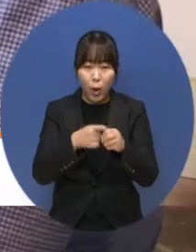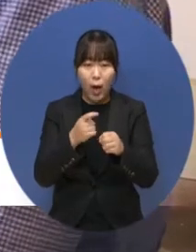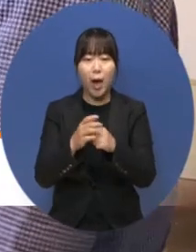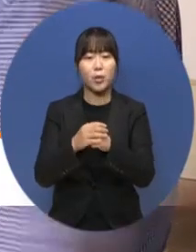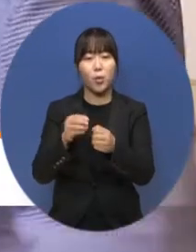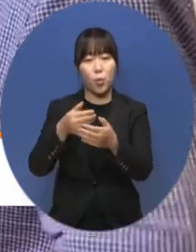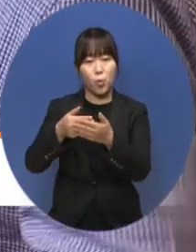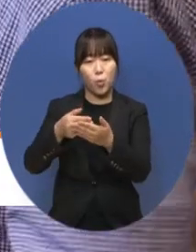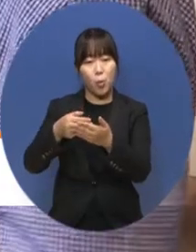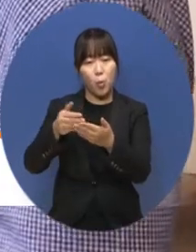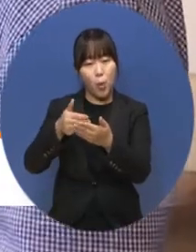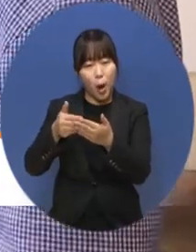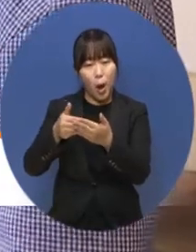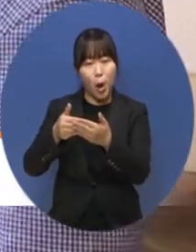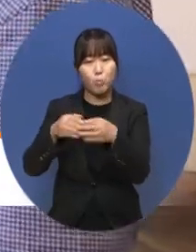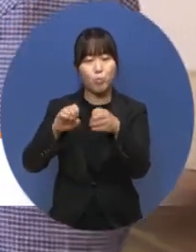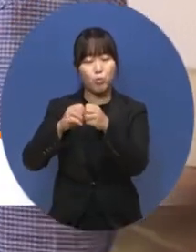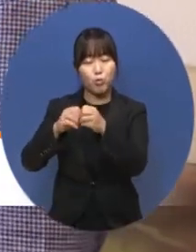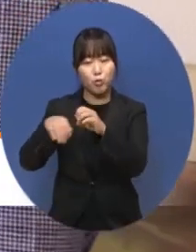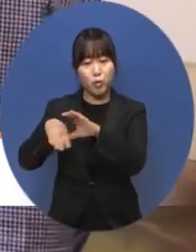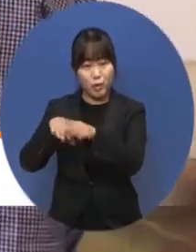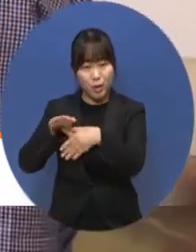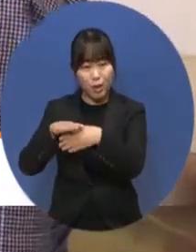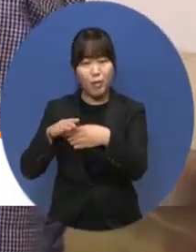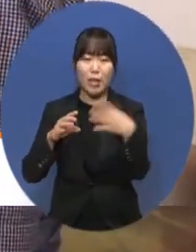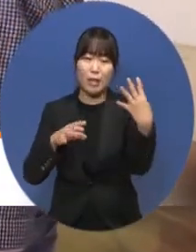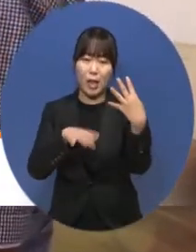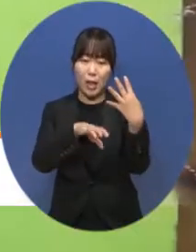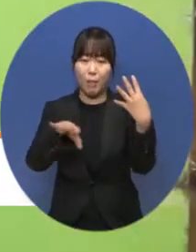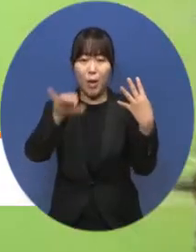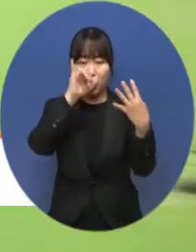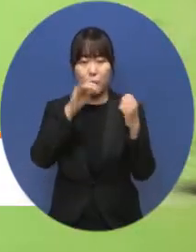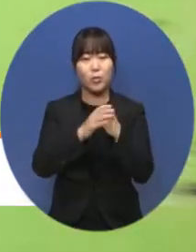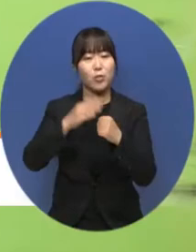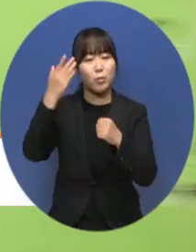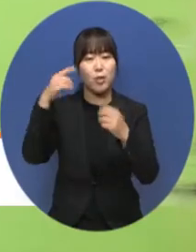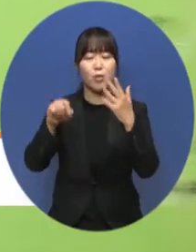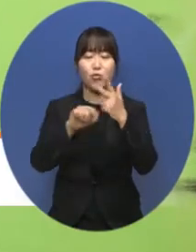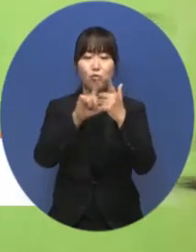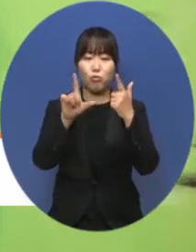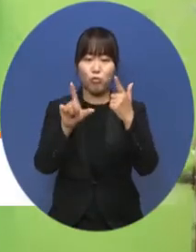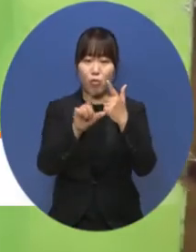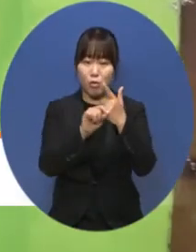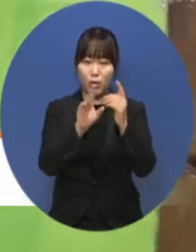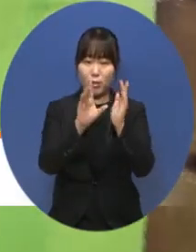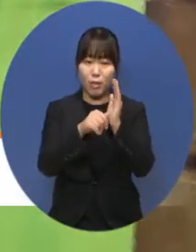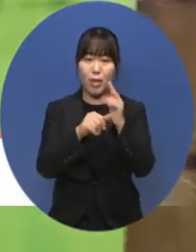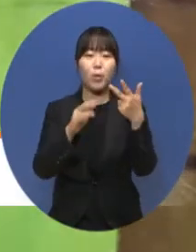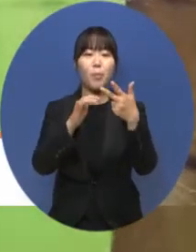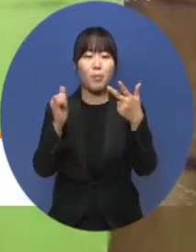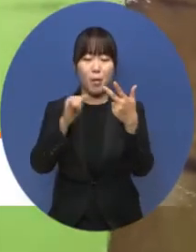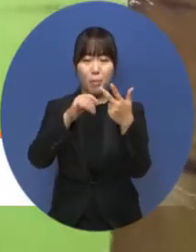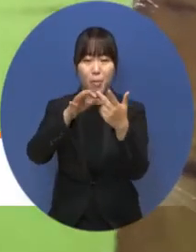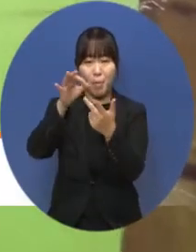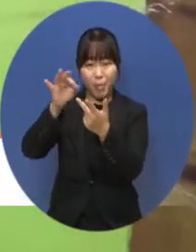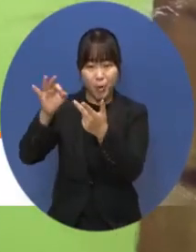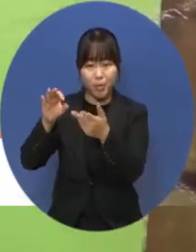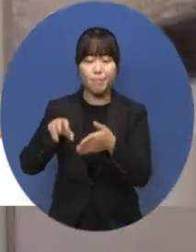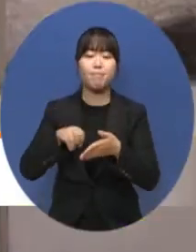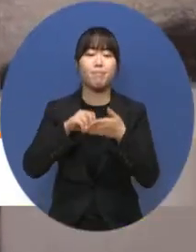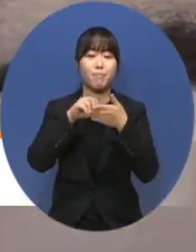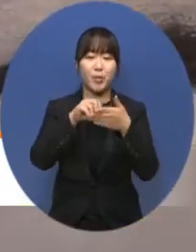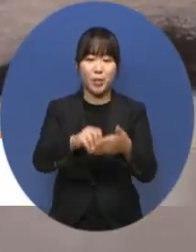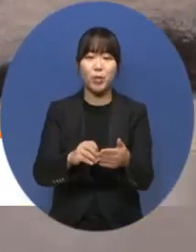회화동, 문예동 등 4개의 건물로 이루어져 있으며 지난 6월 7명의 작가가 선정돼 입주를